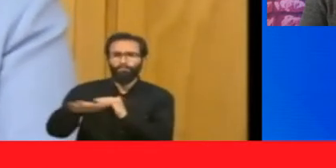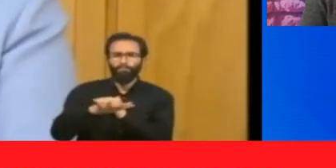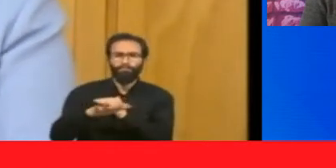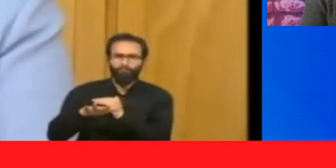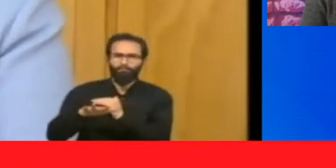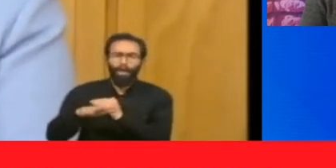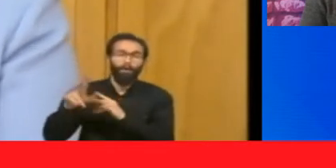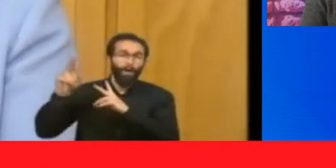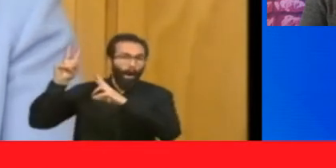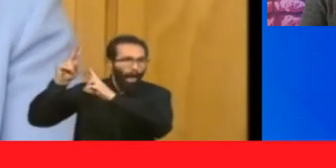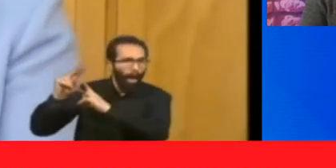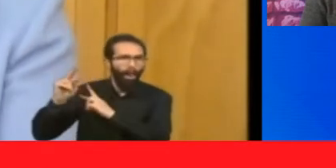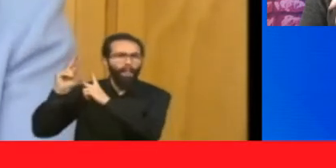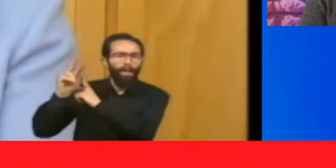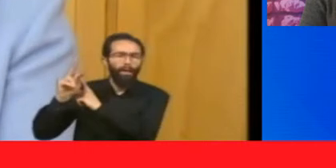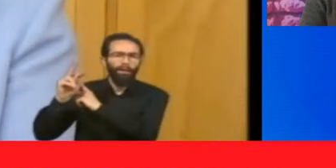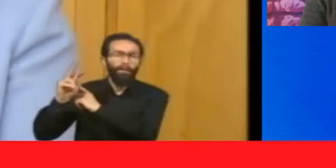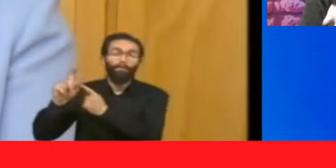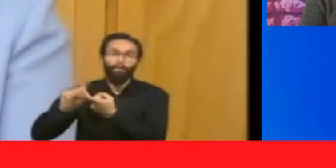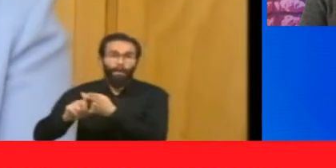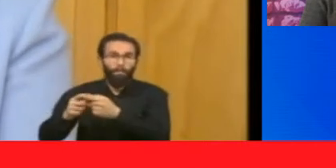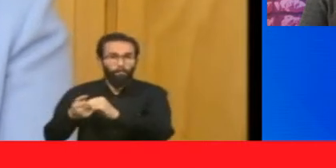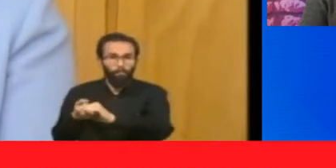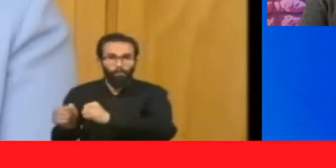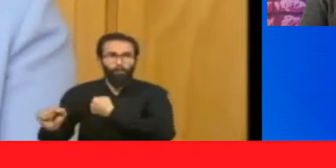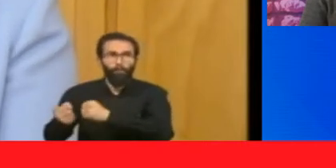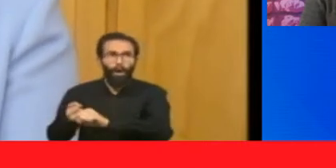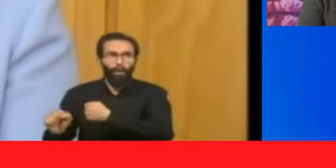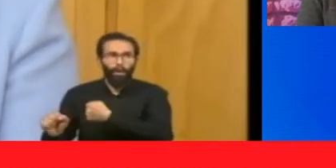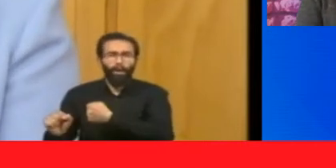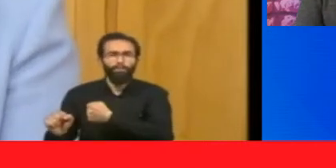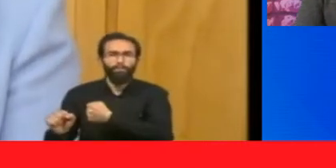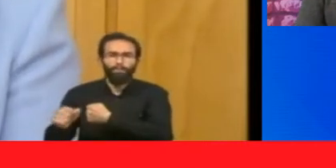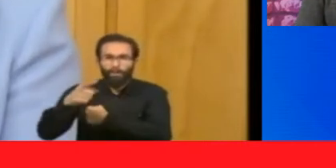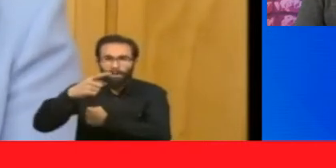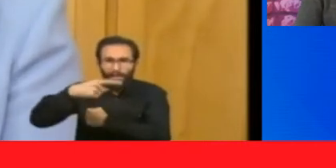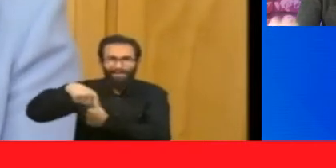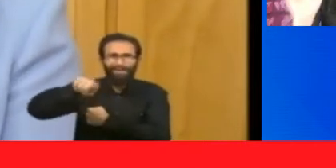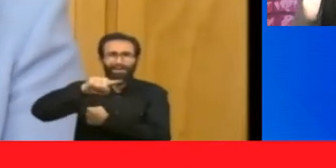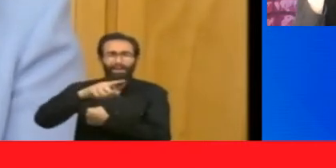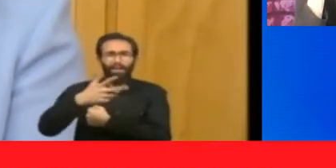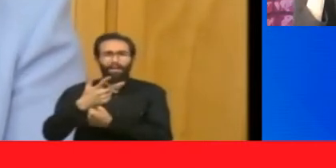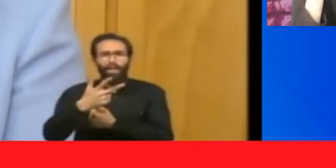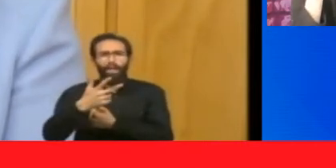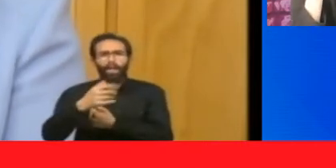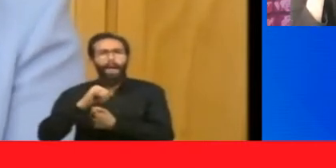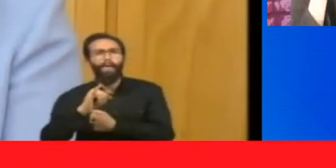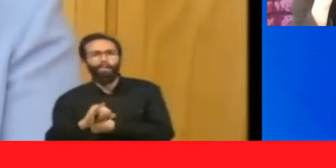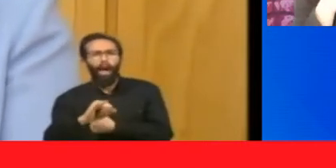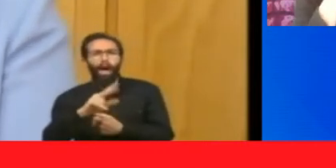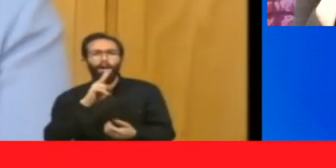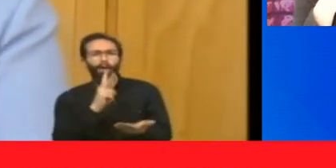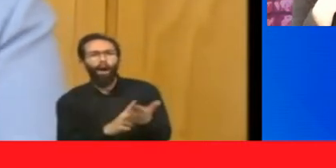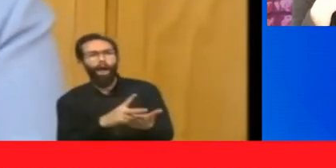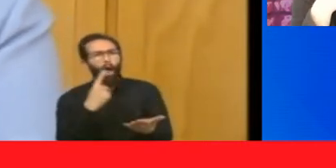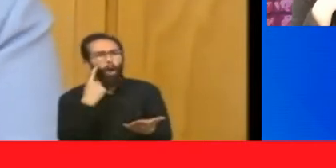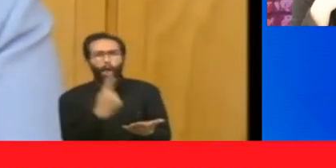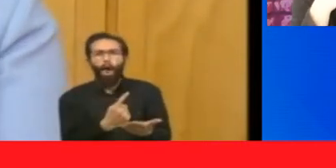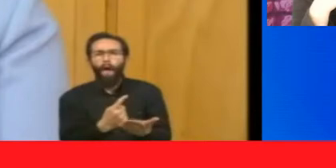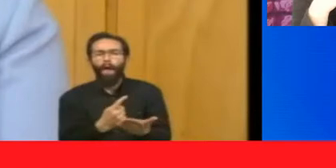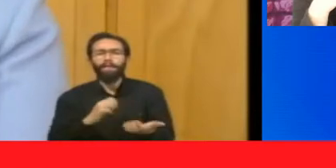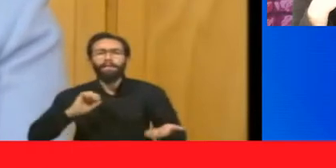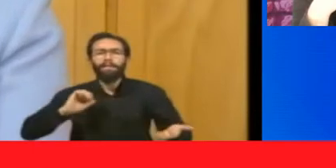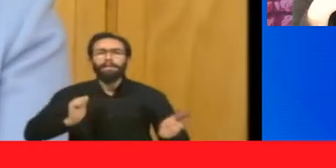rüyası, hayalleri ve büyük mücadelesi sizin iddianamelerinize sığmaz. Bu halkın